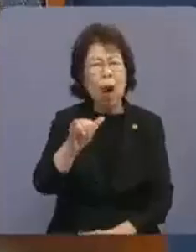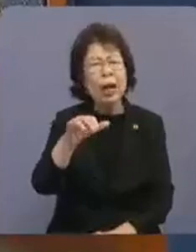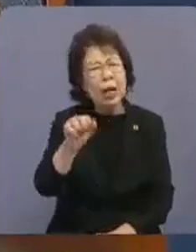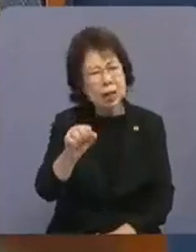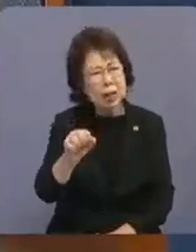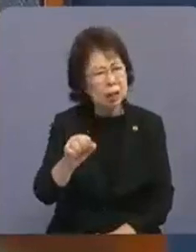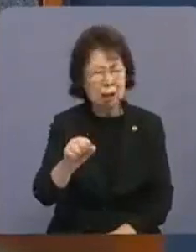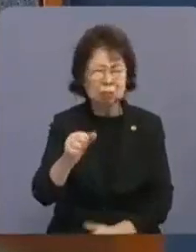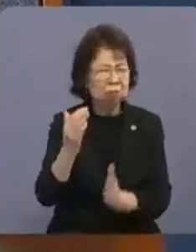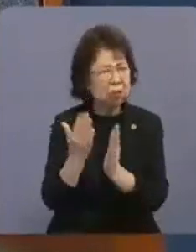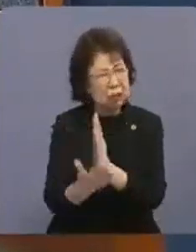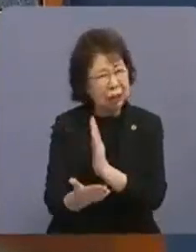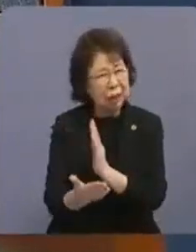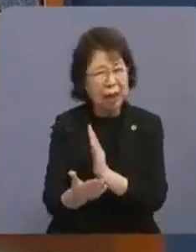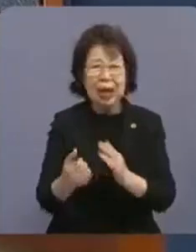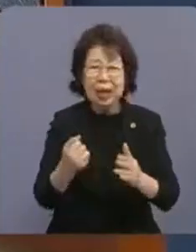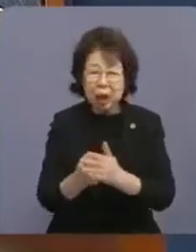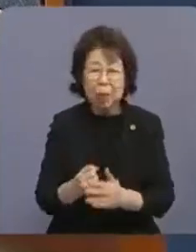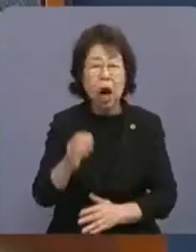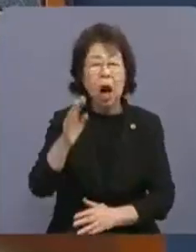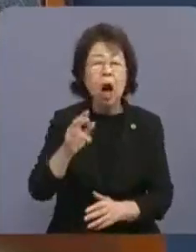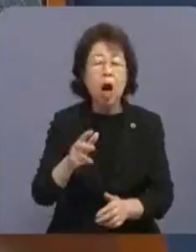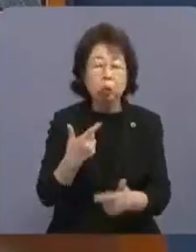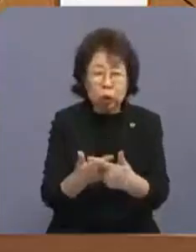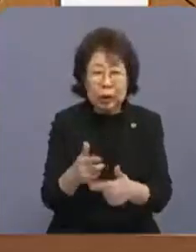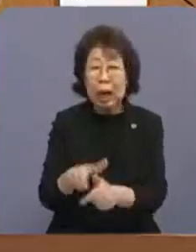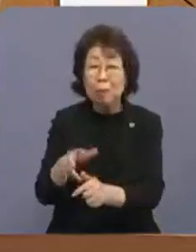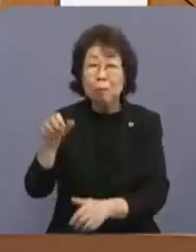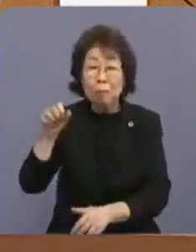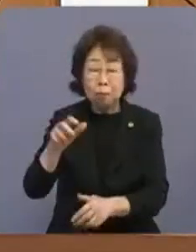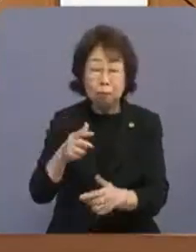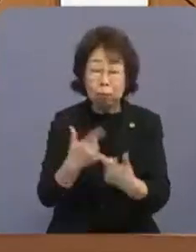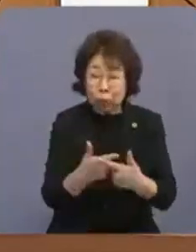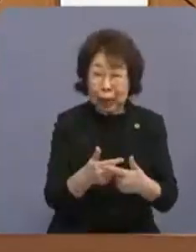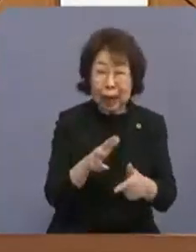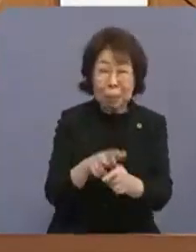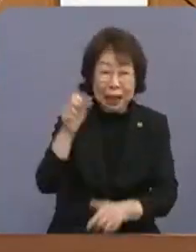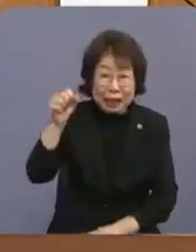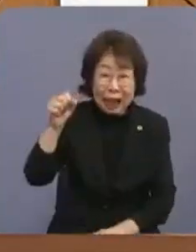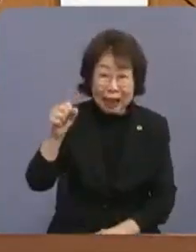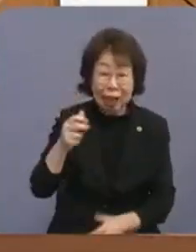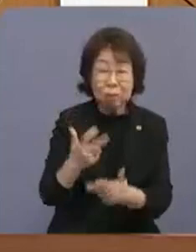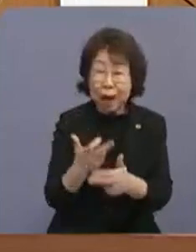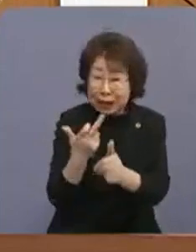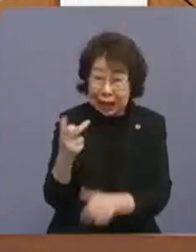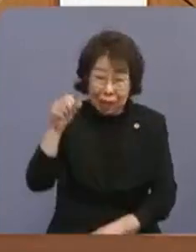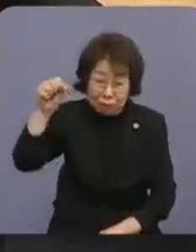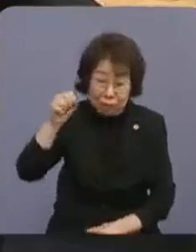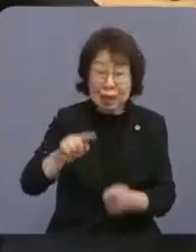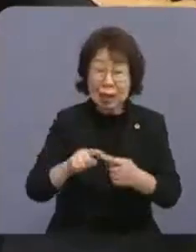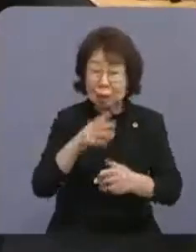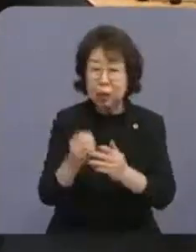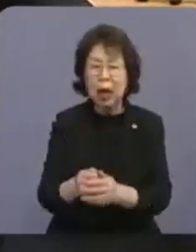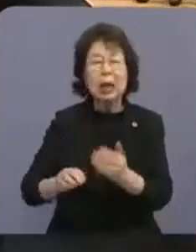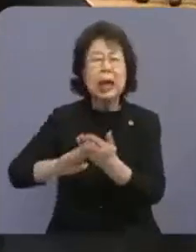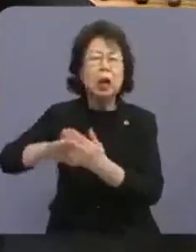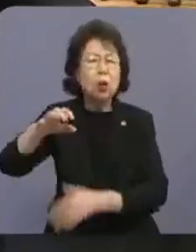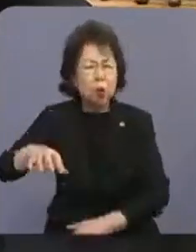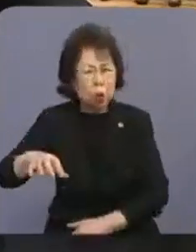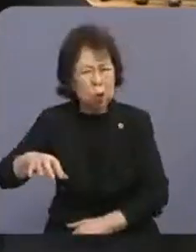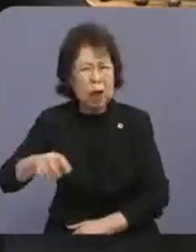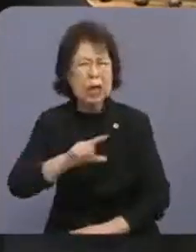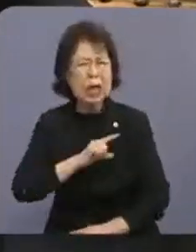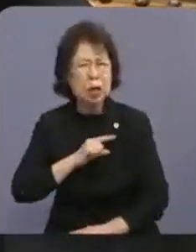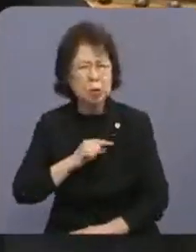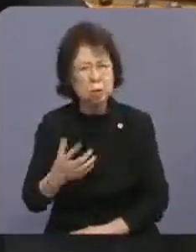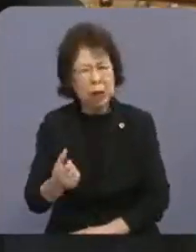기념관은 적절하지 않다며 부마 민주항쟁 기념관이나 부산 출신 대통령 기념관처럼 제3의 대안을 찾자는